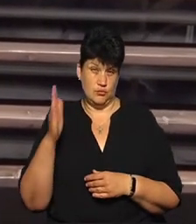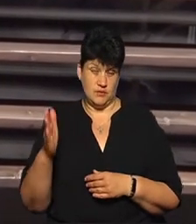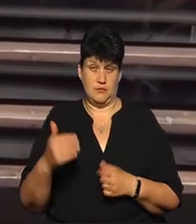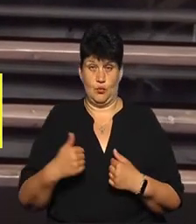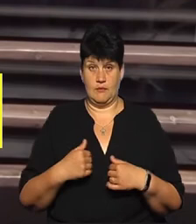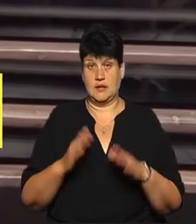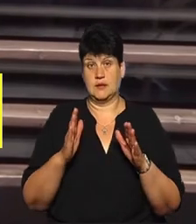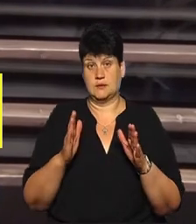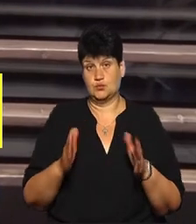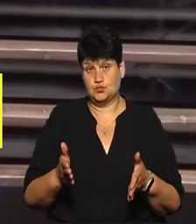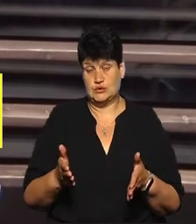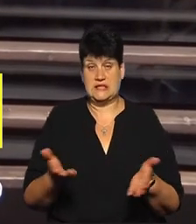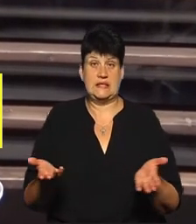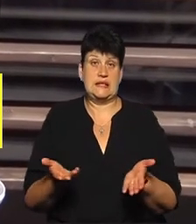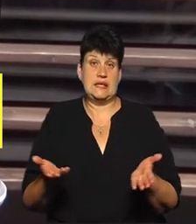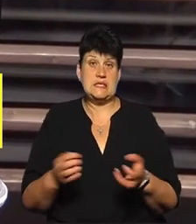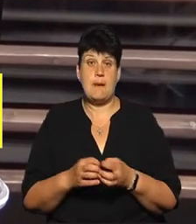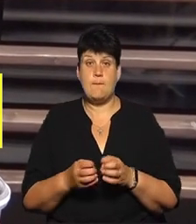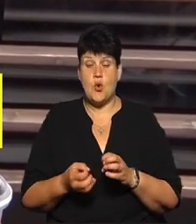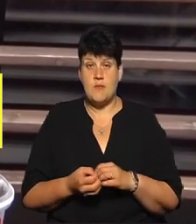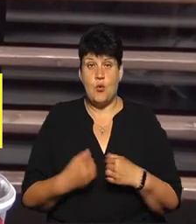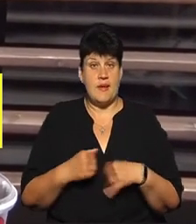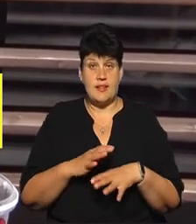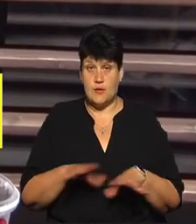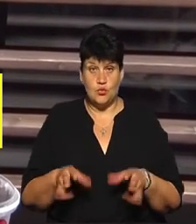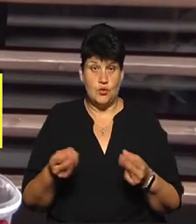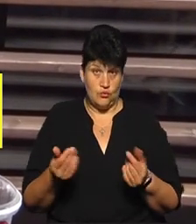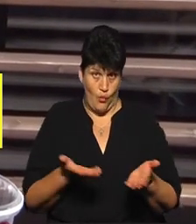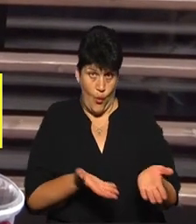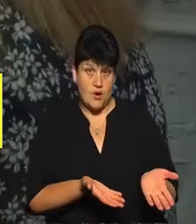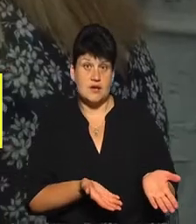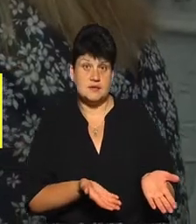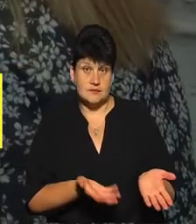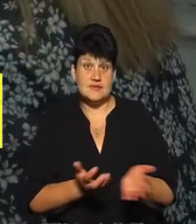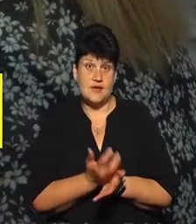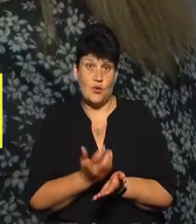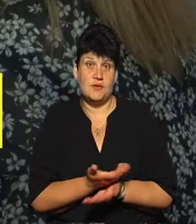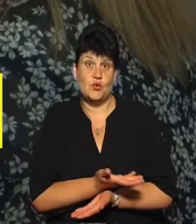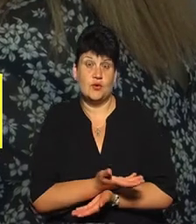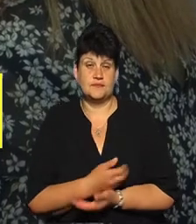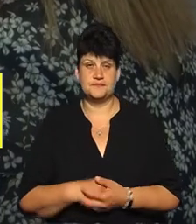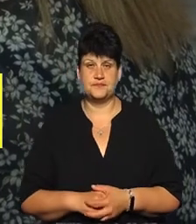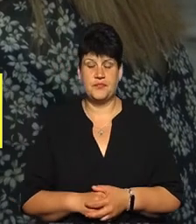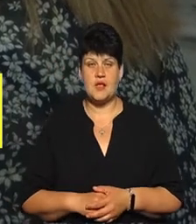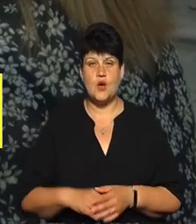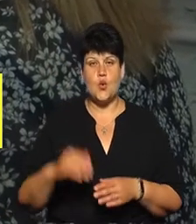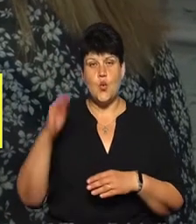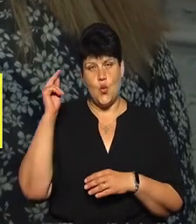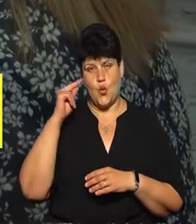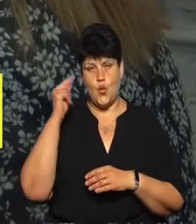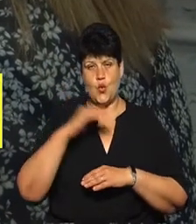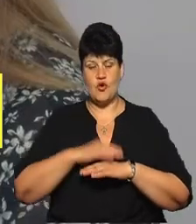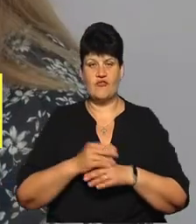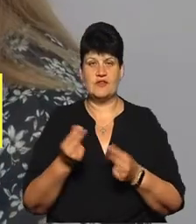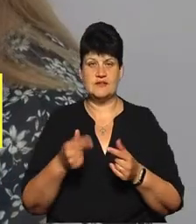буде якась проблема і в мене не буде грошей, то ось заробіток. Урок фінансової грамотності проводила для